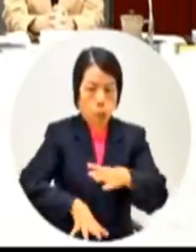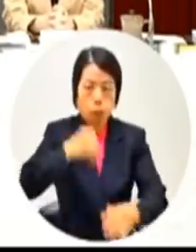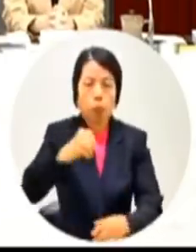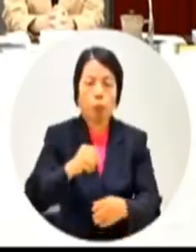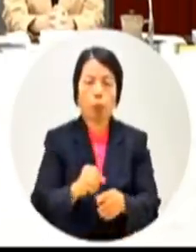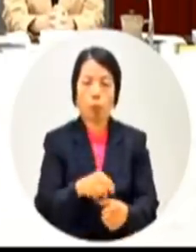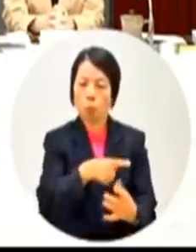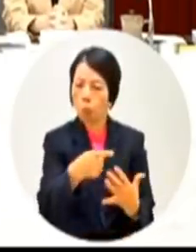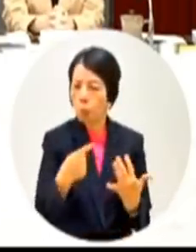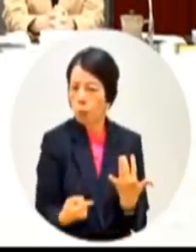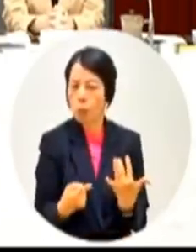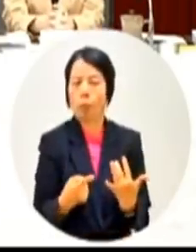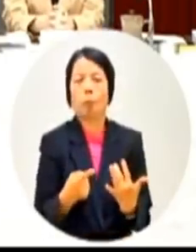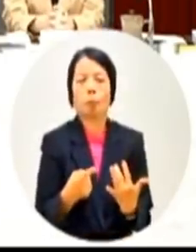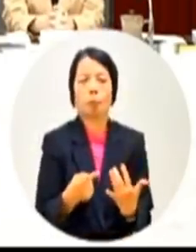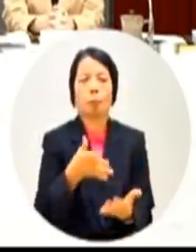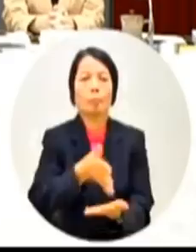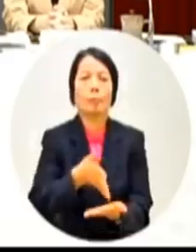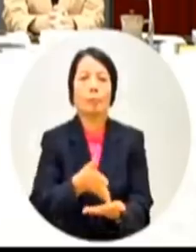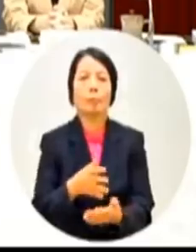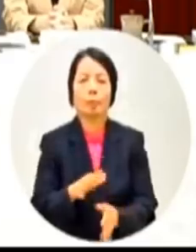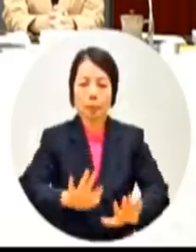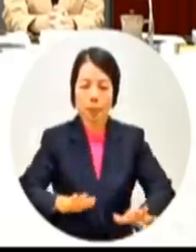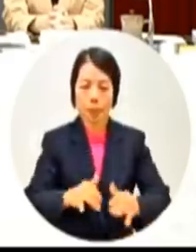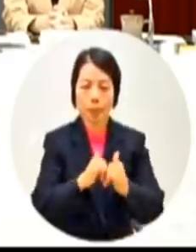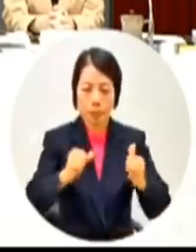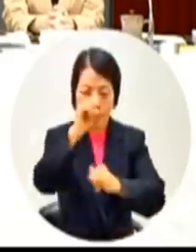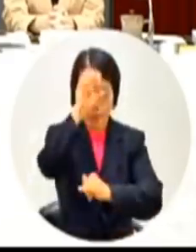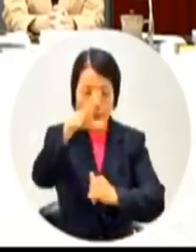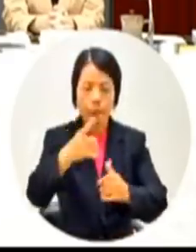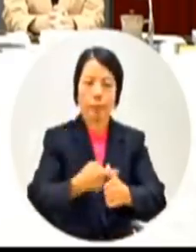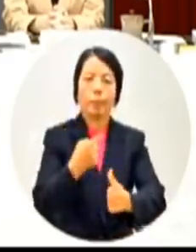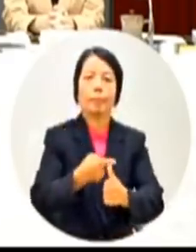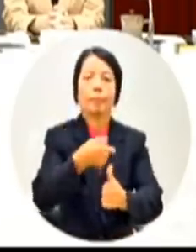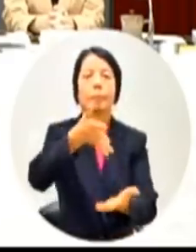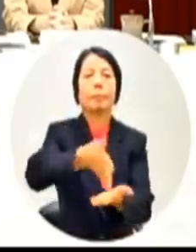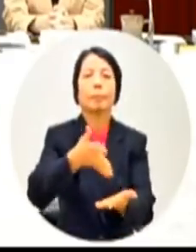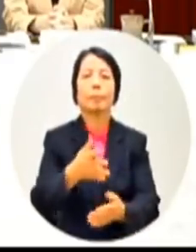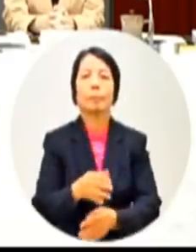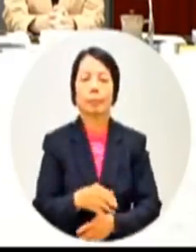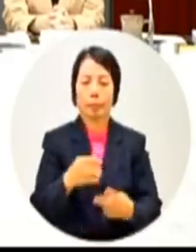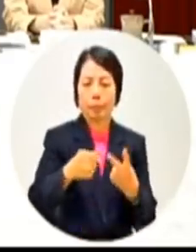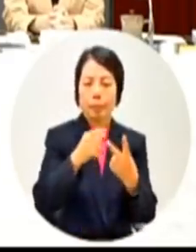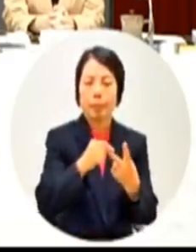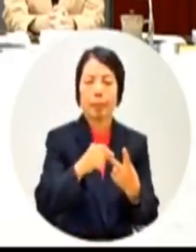先由民进党团先执行，第二个是无党团结联盟，